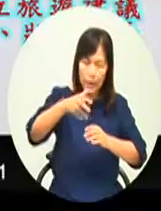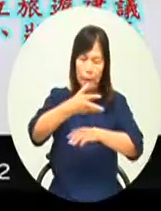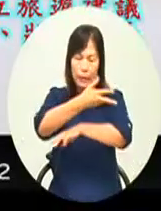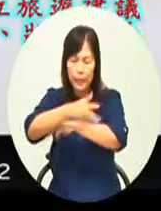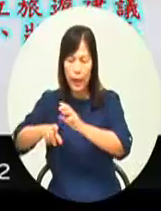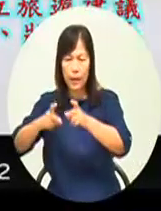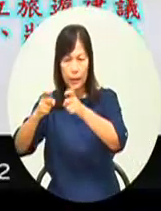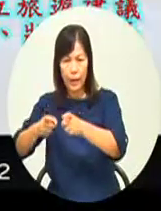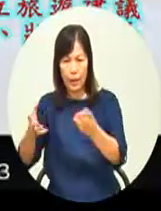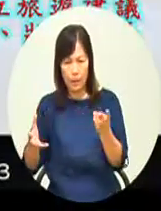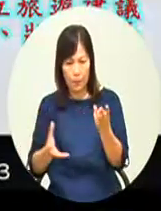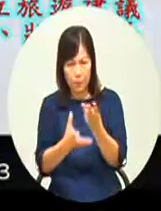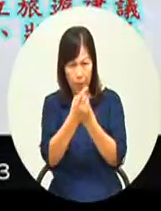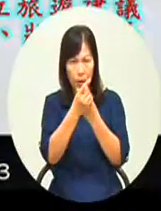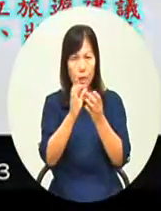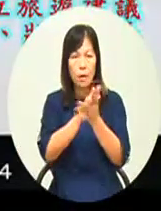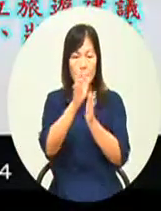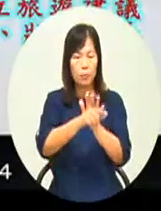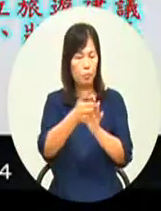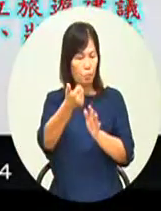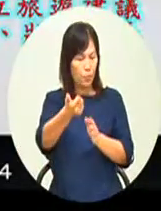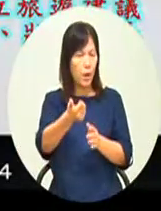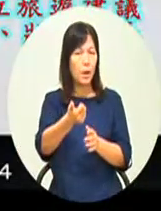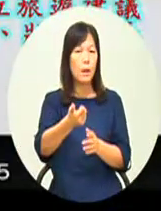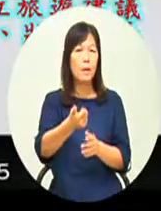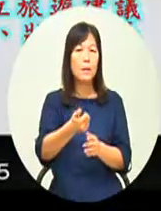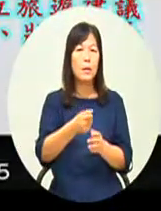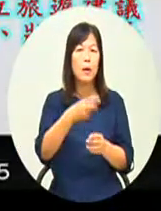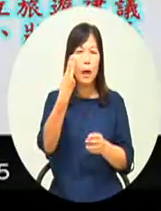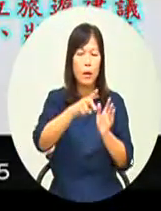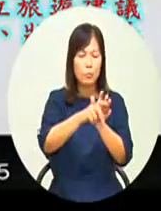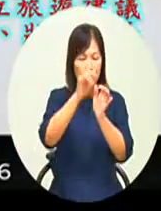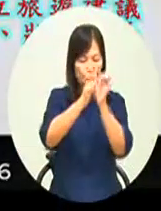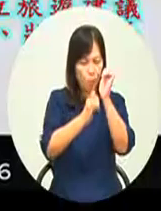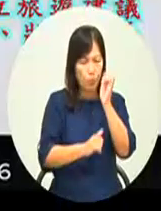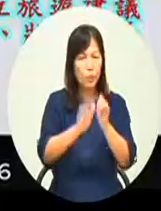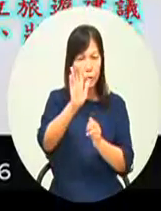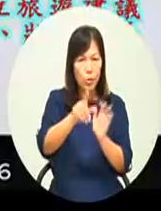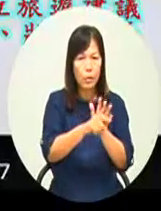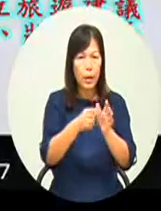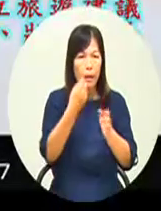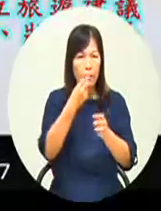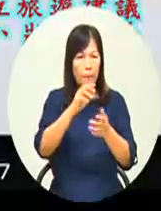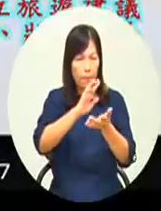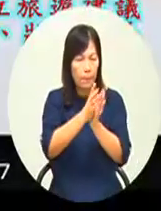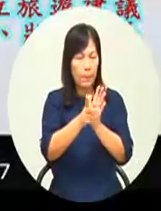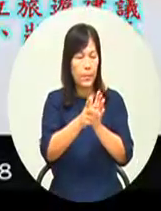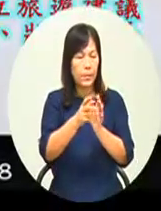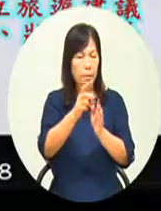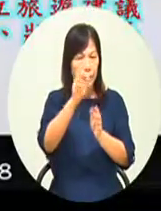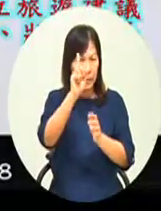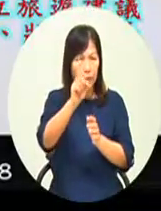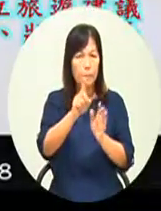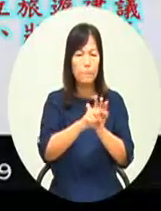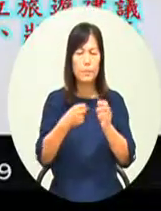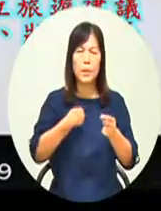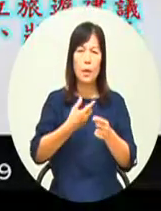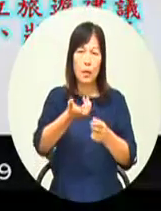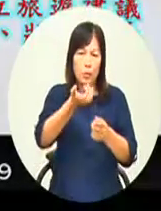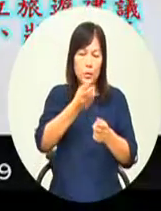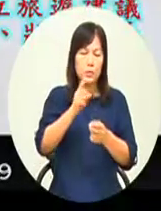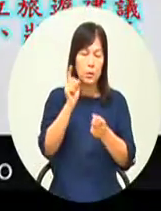几个优势呢，包括我们有很特殊的一些历史，都可以来去做这样的。像包括我之前有跟观光